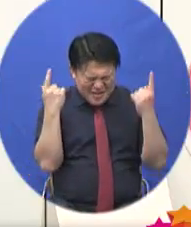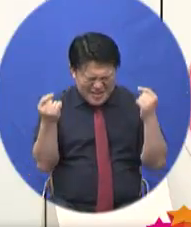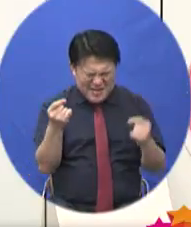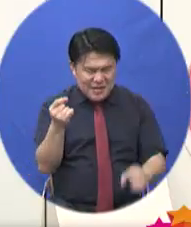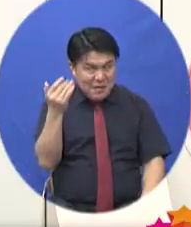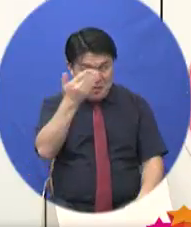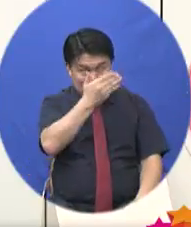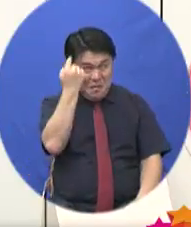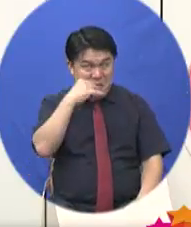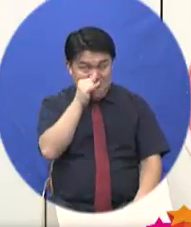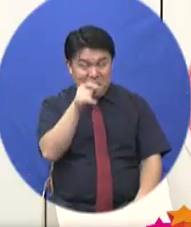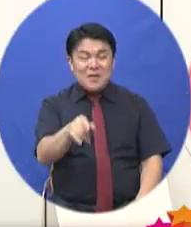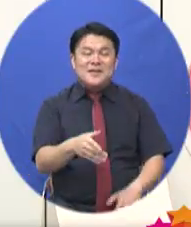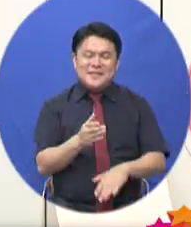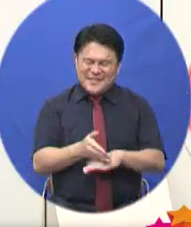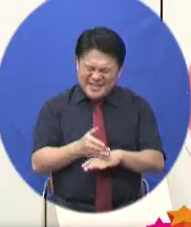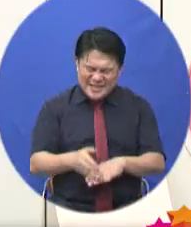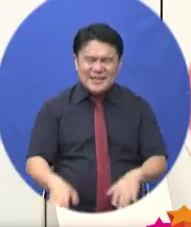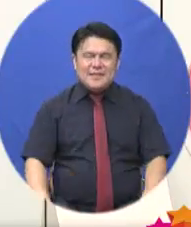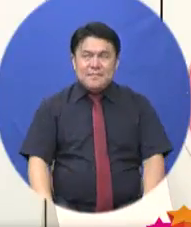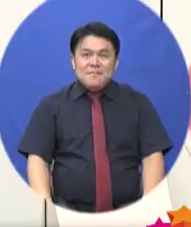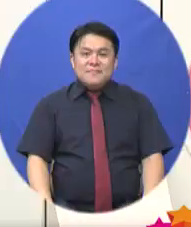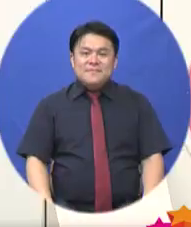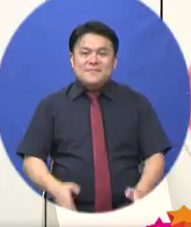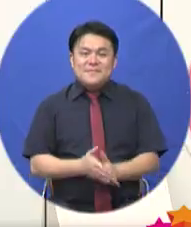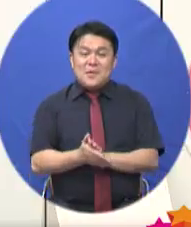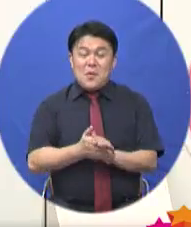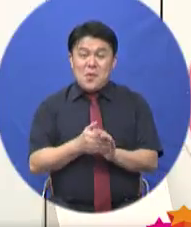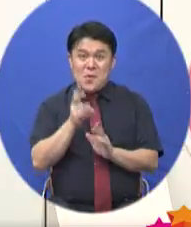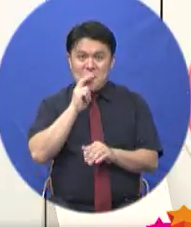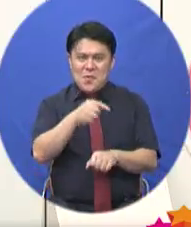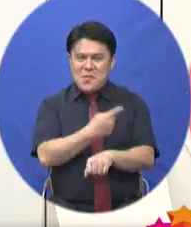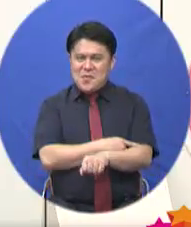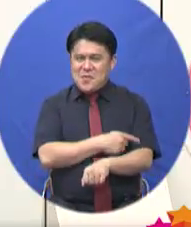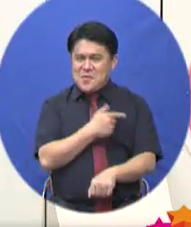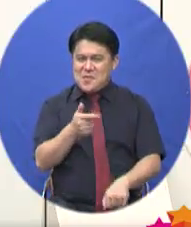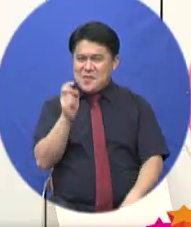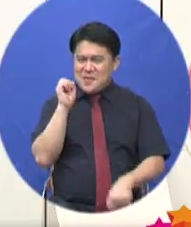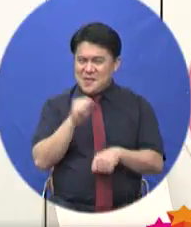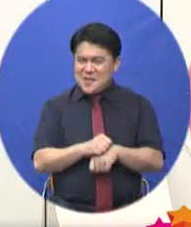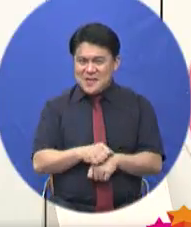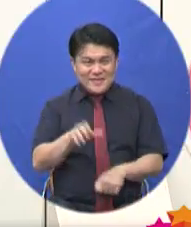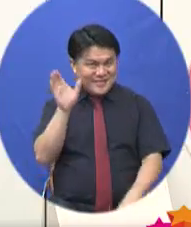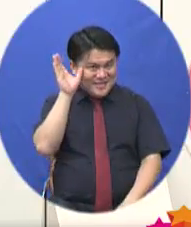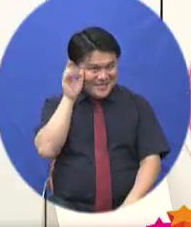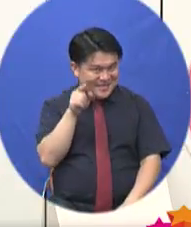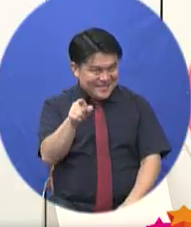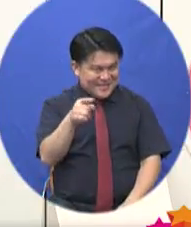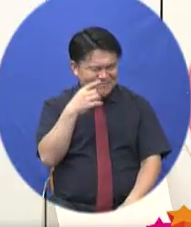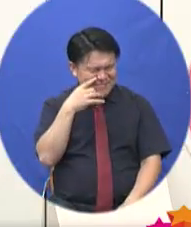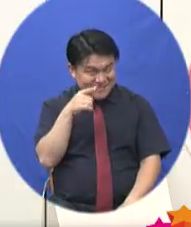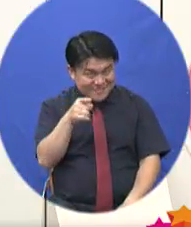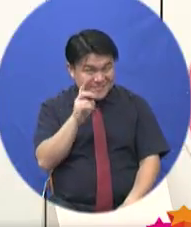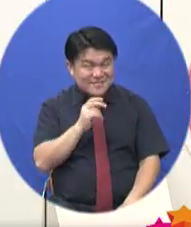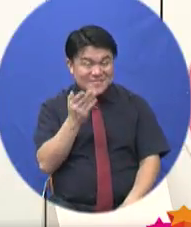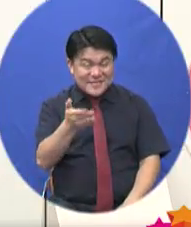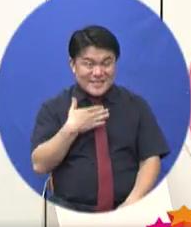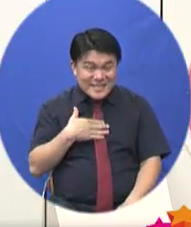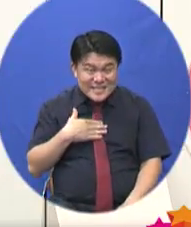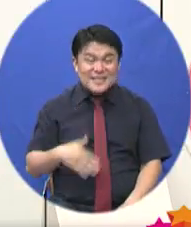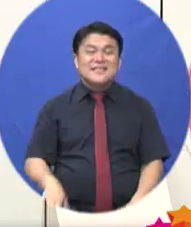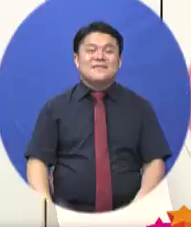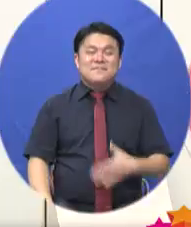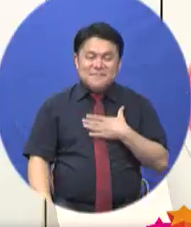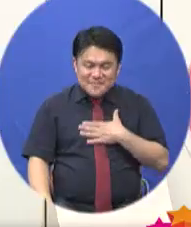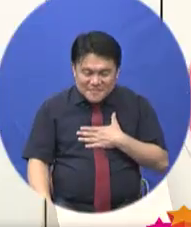목소리는 그렇죠. 예, 예. 예, 감사합니다. 아, 기대해 보겠습니다. 얼마나 궁금한지 네. 몰라요. 음악 들을 테니까 잘